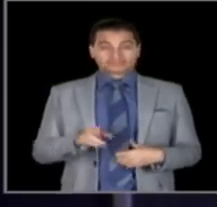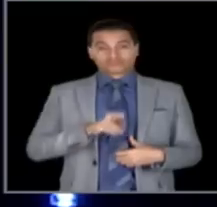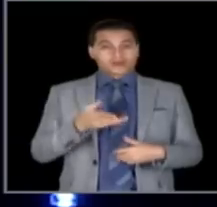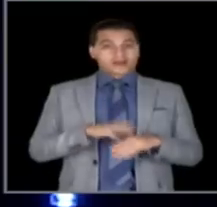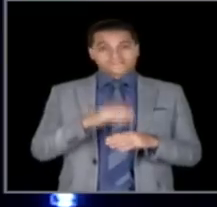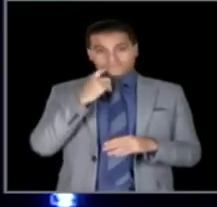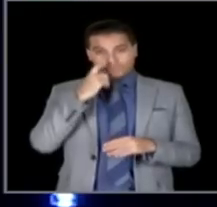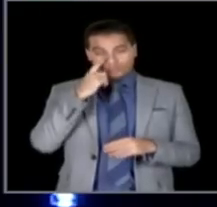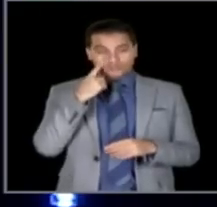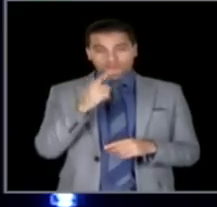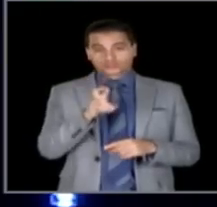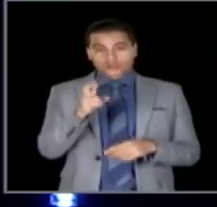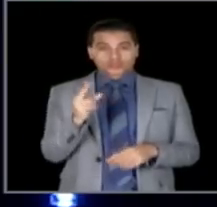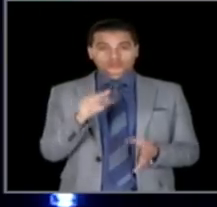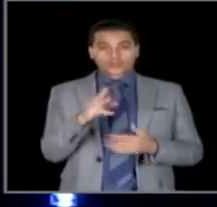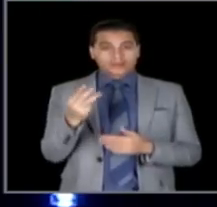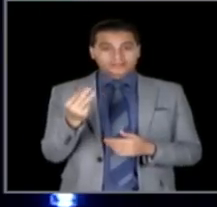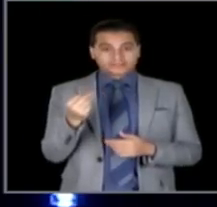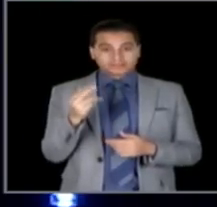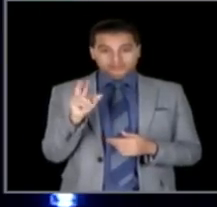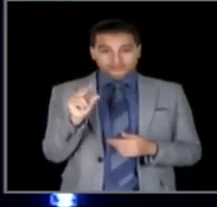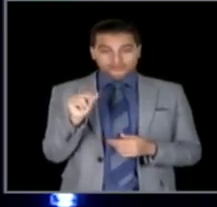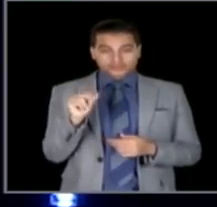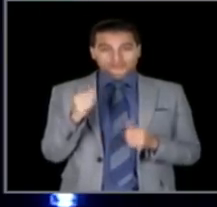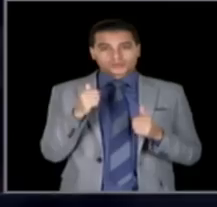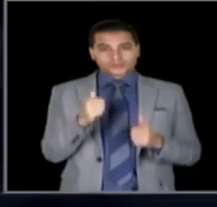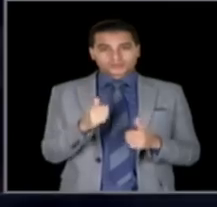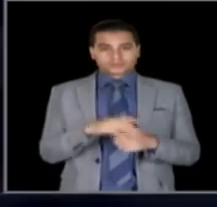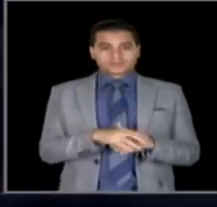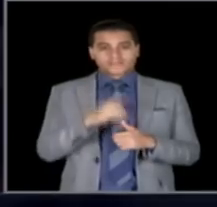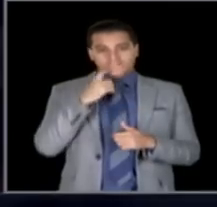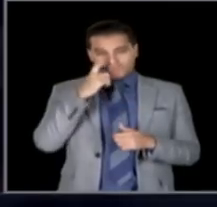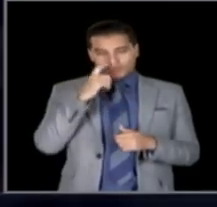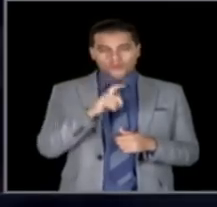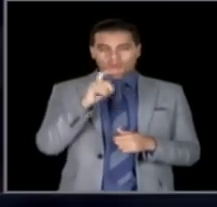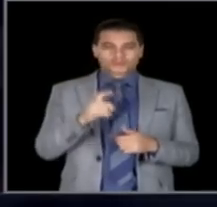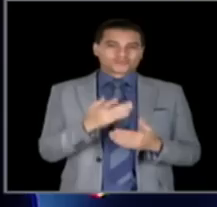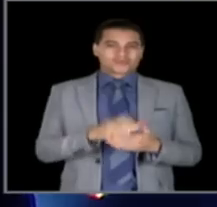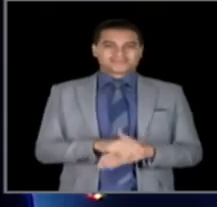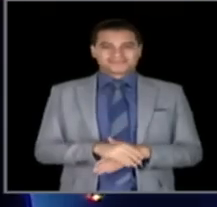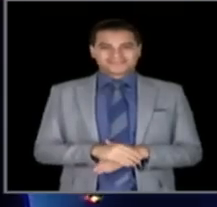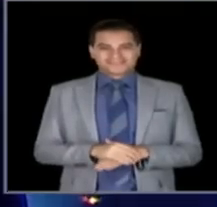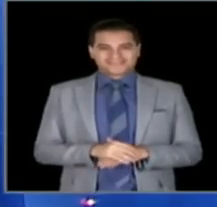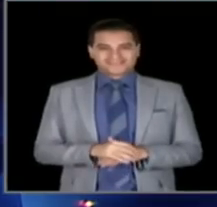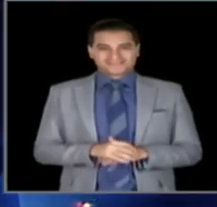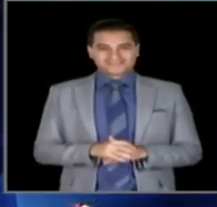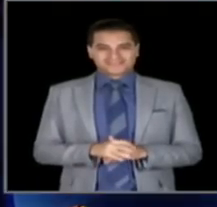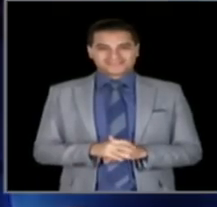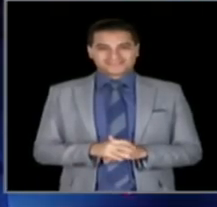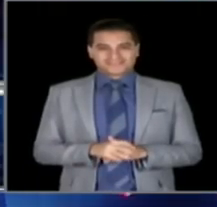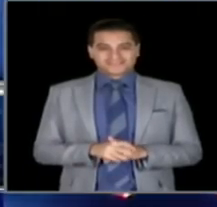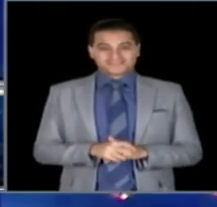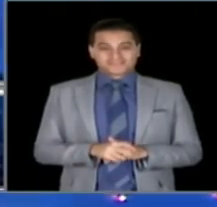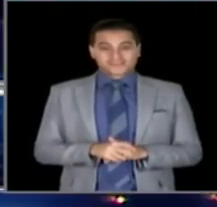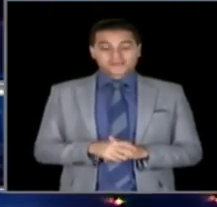سؤال في الفنون. يا ترى السؤال بعشرين نقطة ولا بثلاثين نقطة؟ عشرين. فنون، والسؤال هو